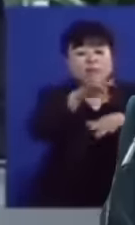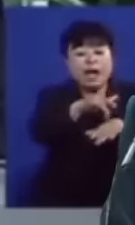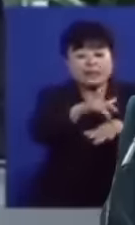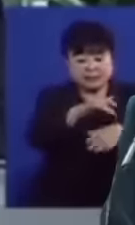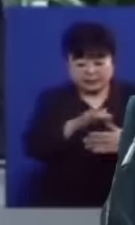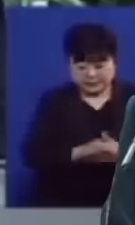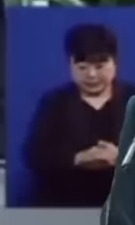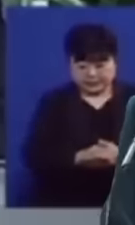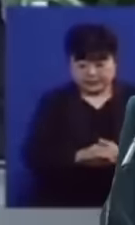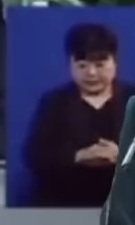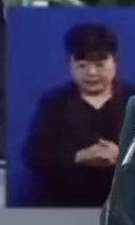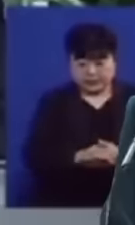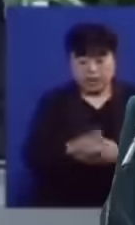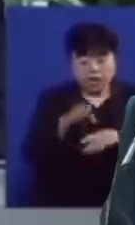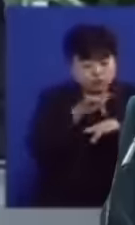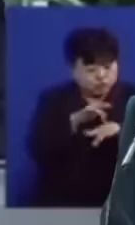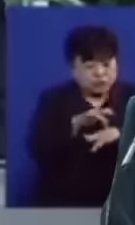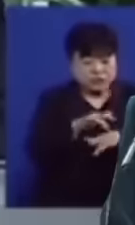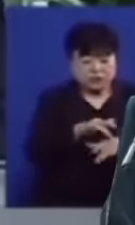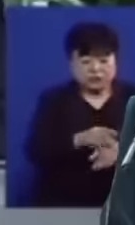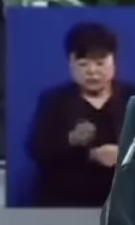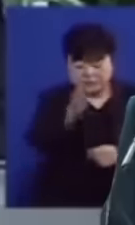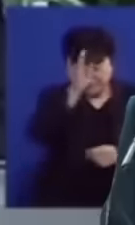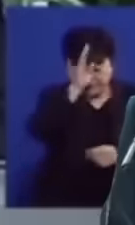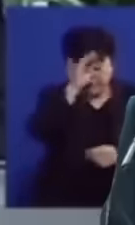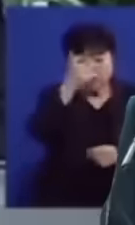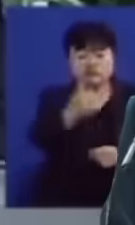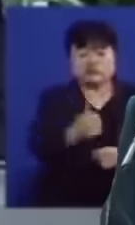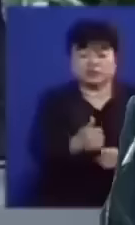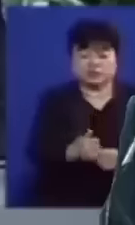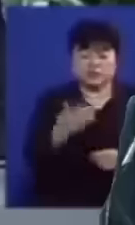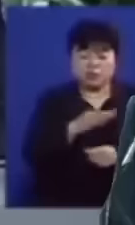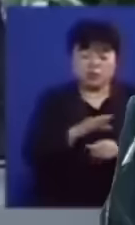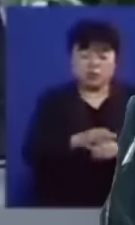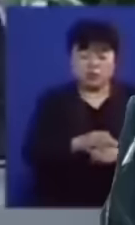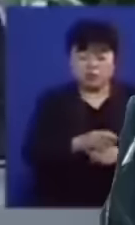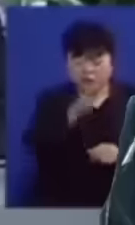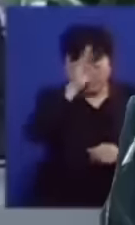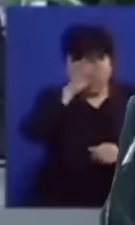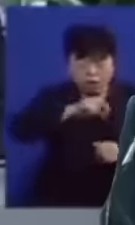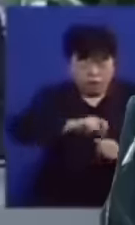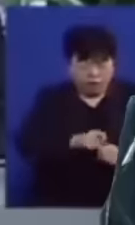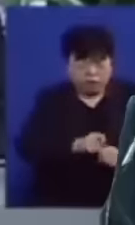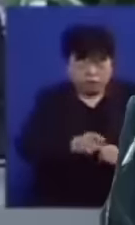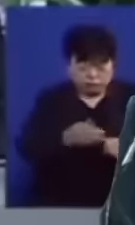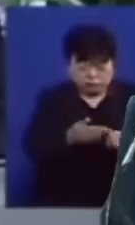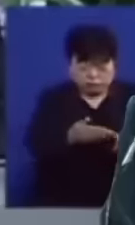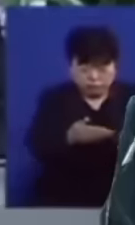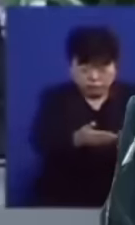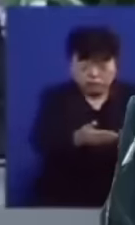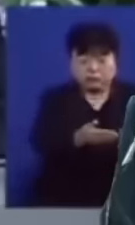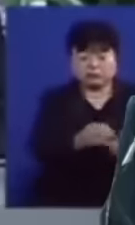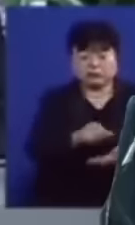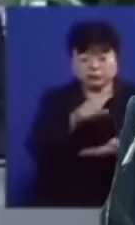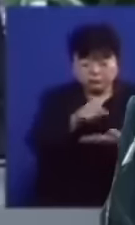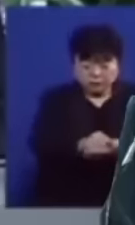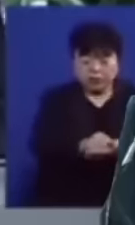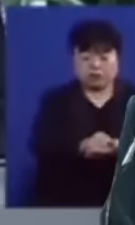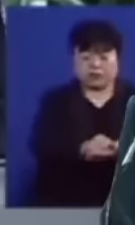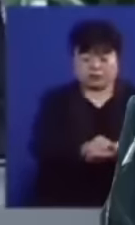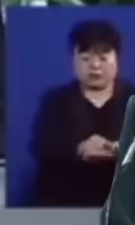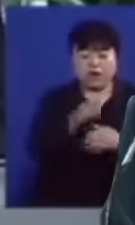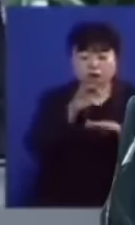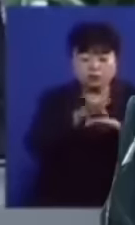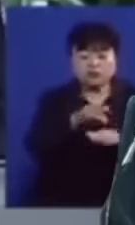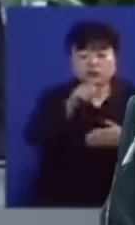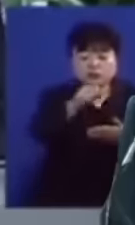마귀입니다. 귀신이 여러분 몸에 강제로 쳐들어와서 점령을 했는데 그